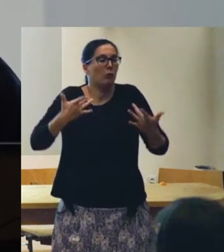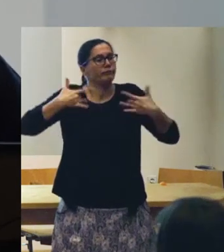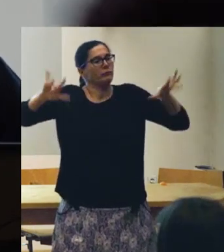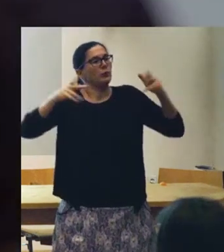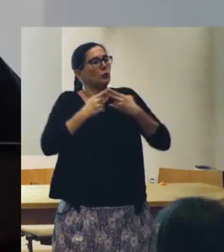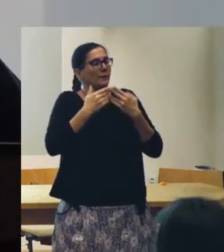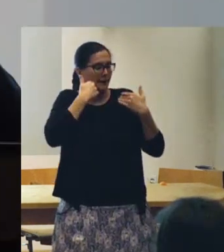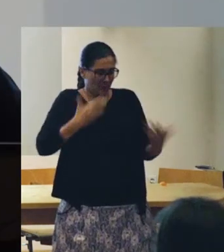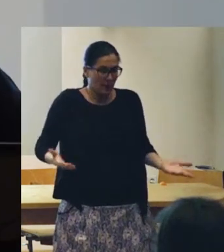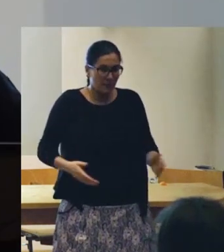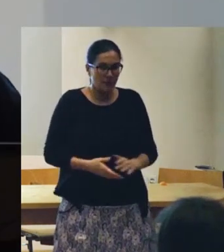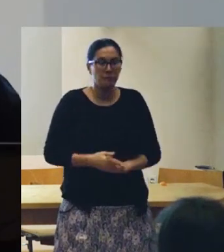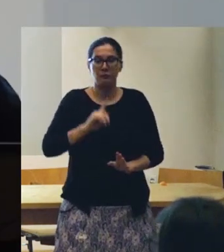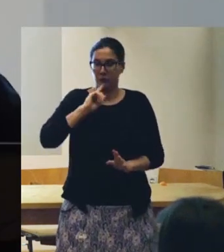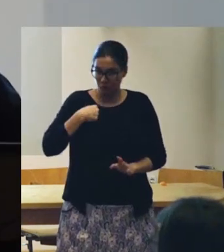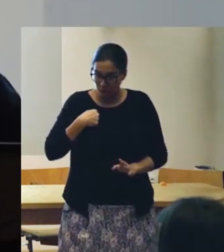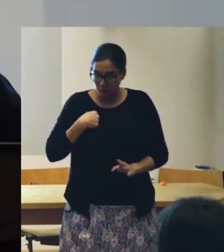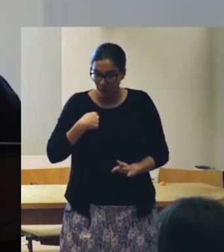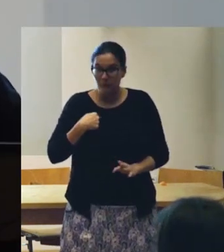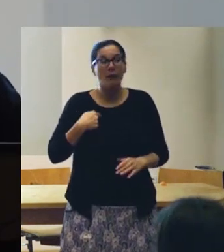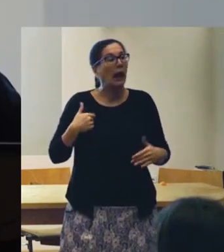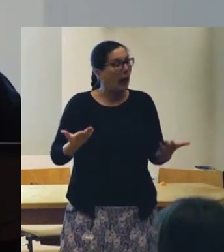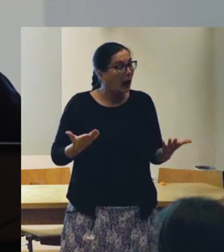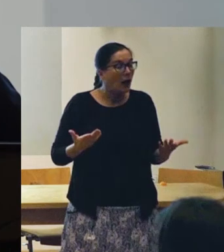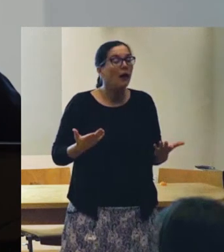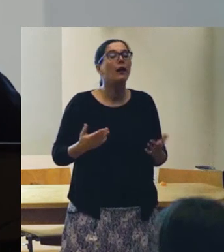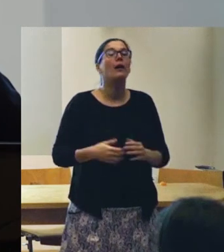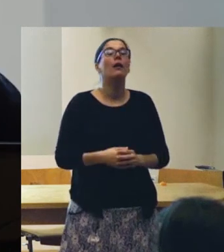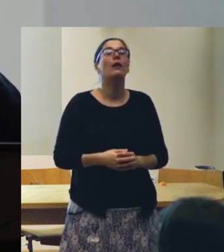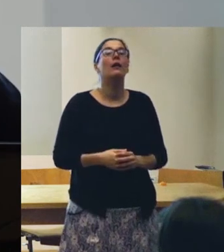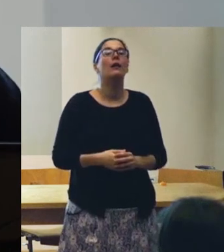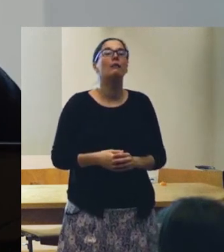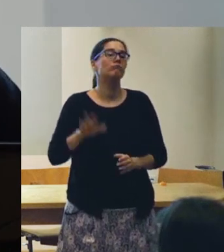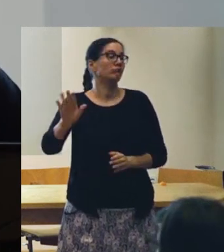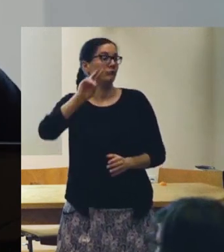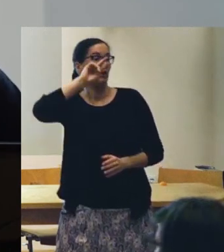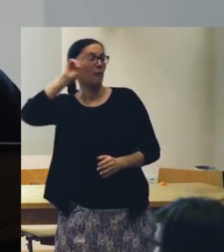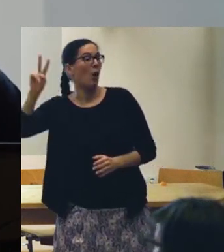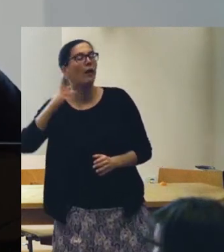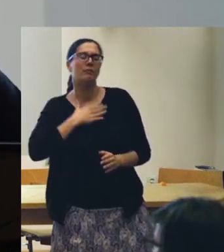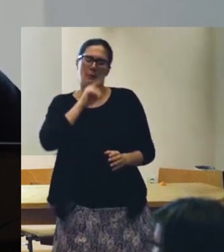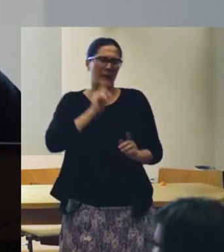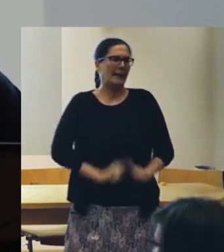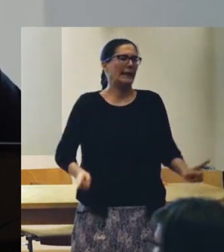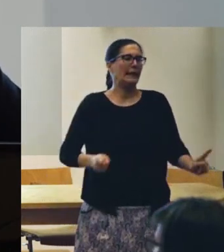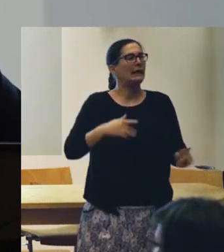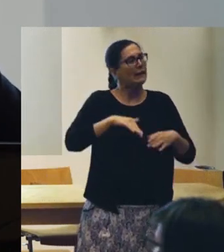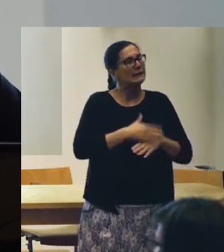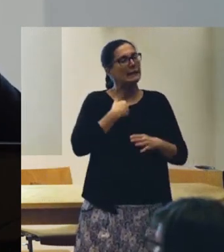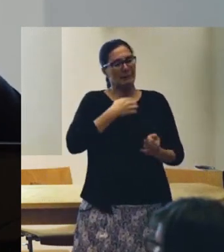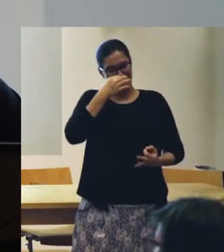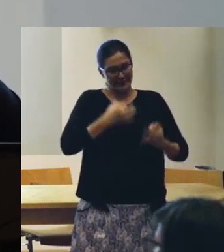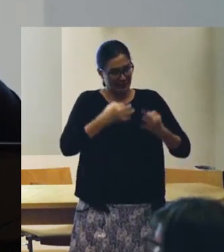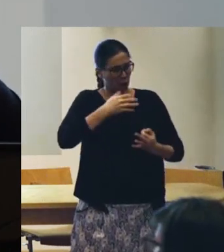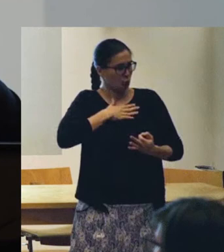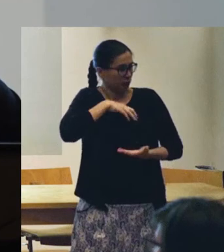zodpovědnost. Tak tahle ta vize se radikálně liší od toho, jak já vidím instituce.